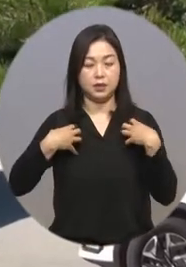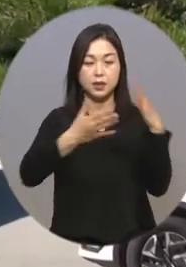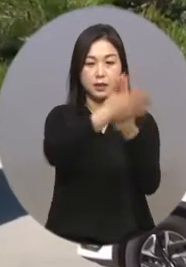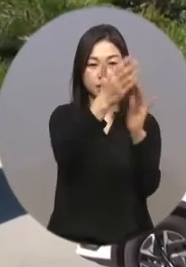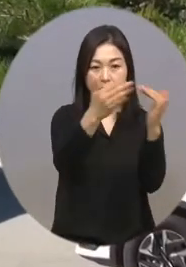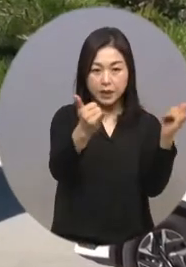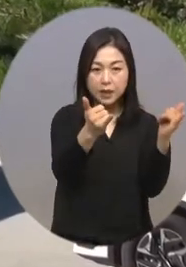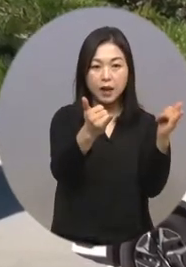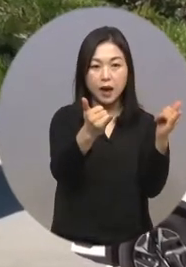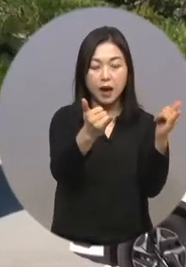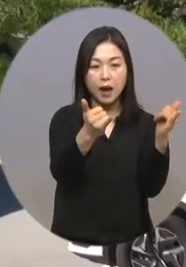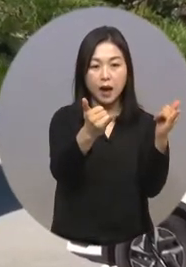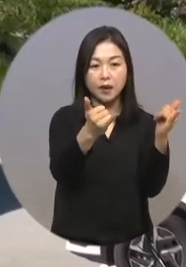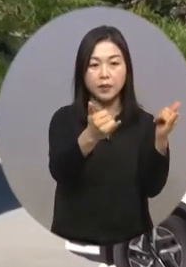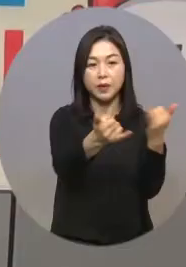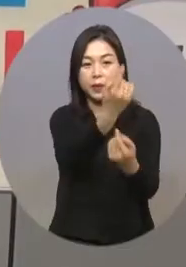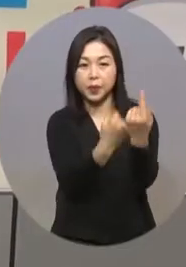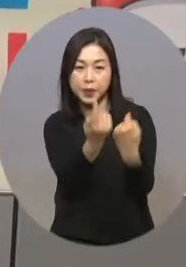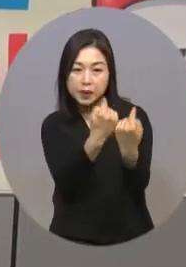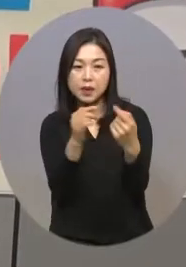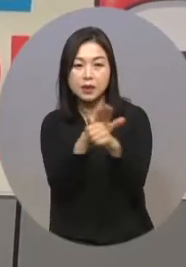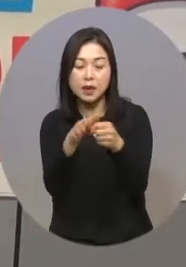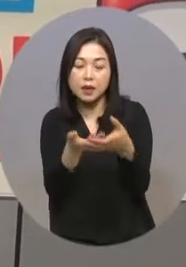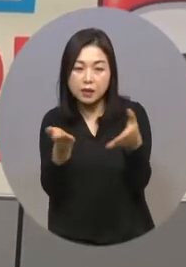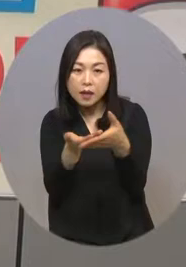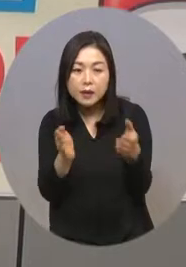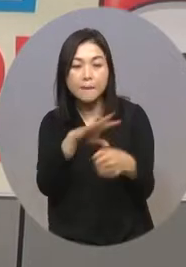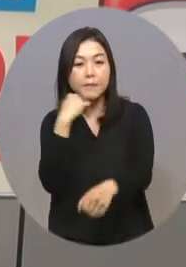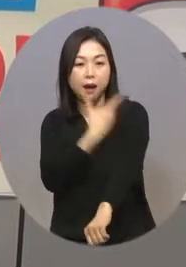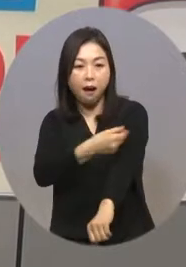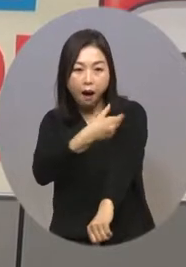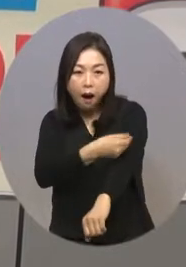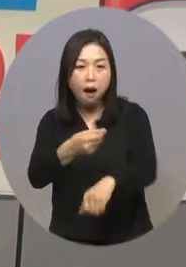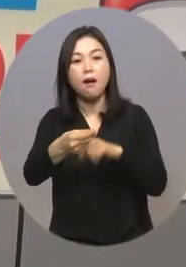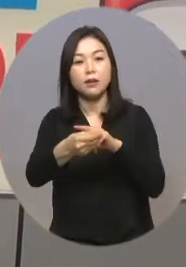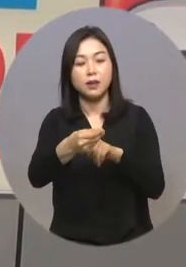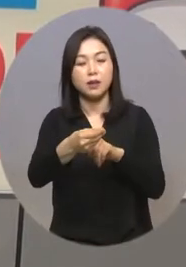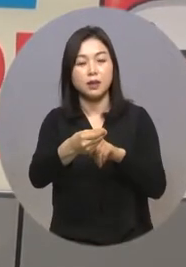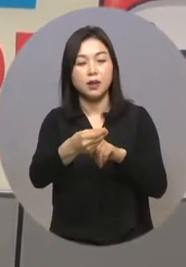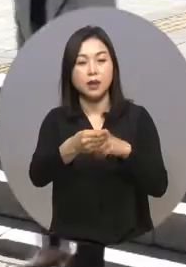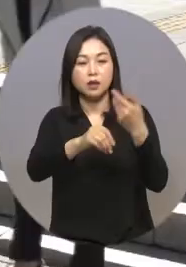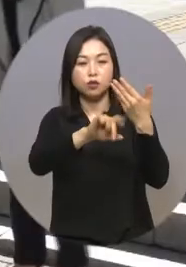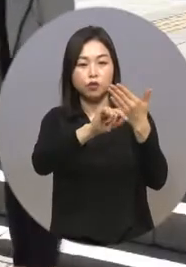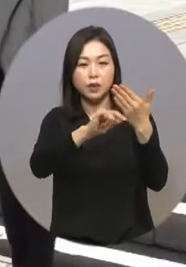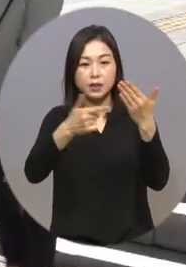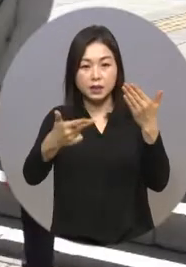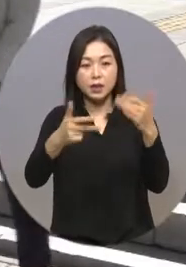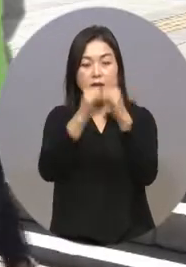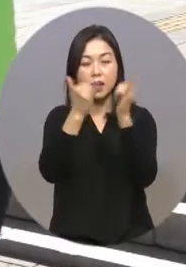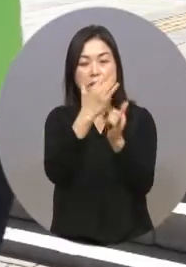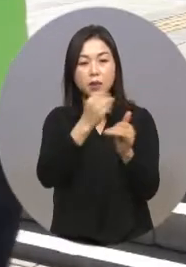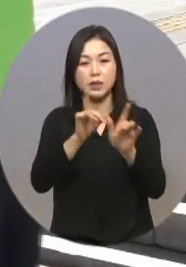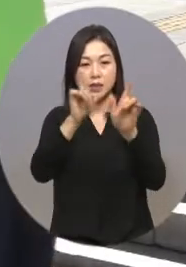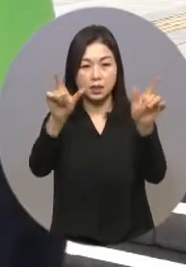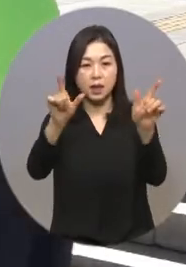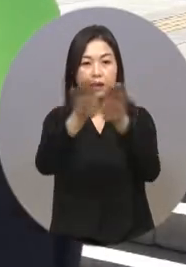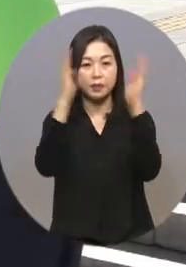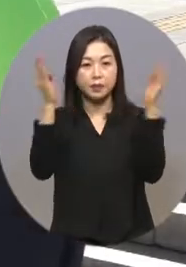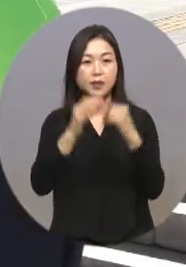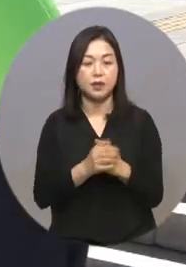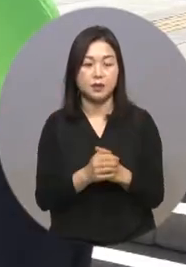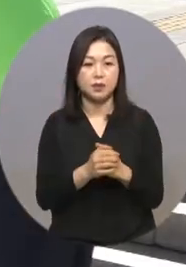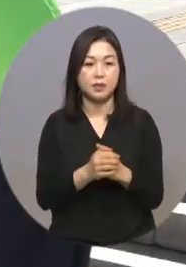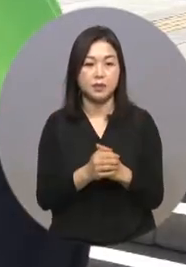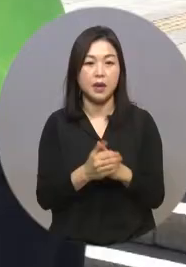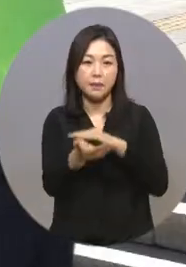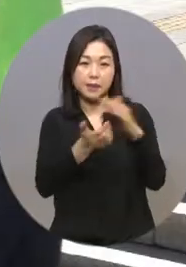함께하는 사랑나눔 헌혈 캠페인이 지난 7일 사회복지의 날 진행되었습니다 캠페인은 사전예약제로